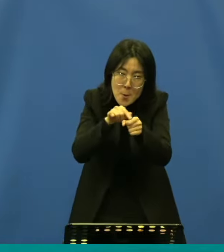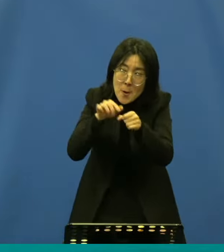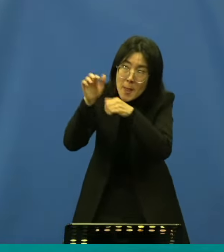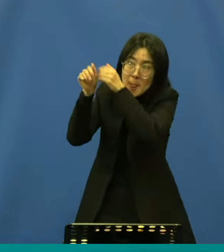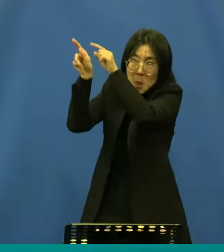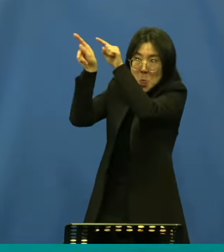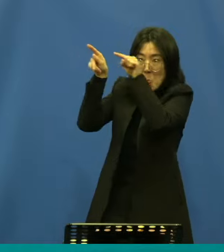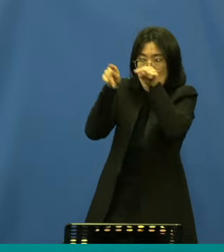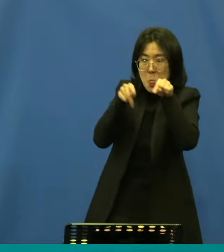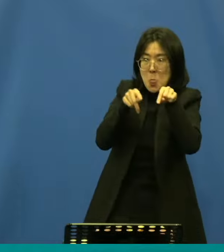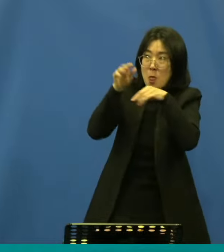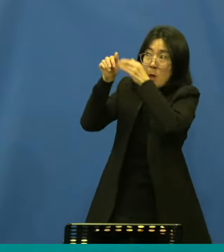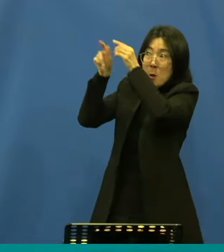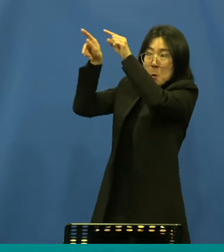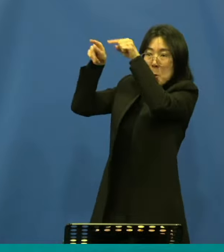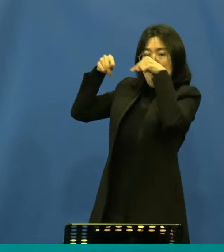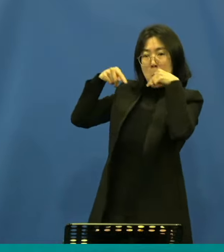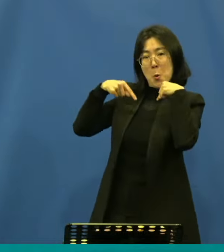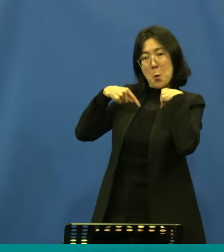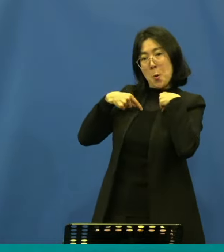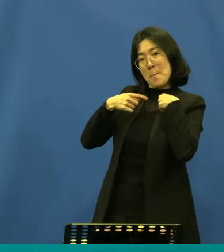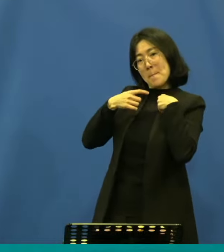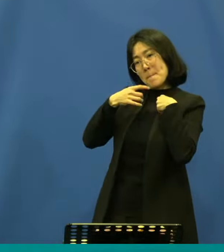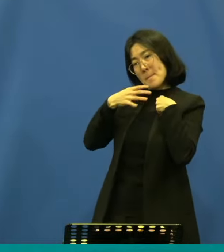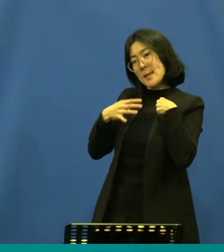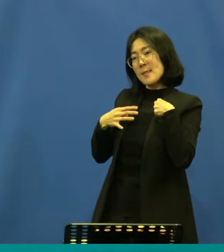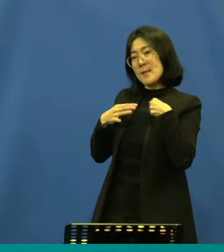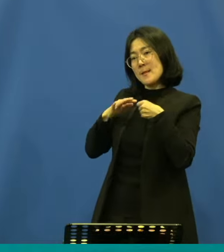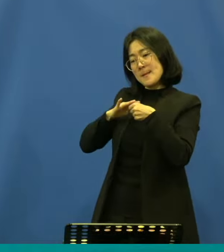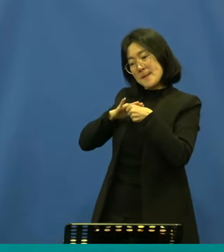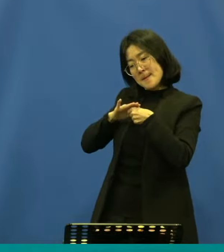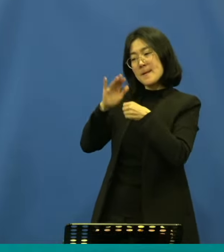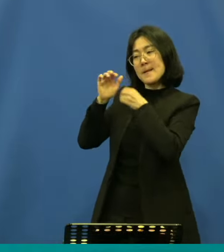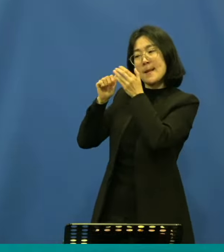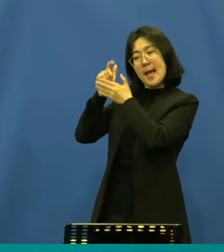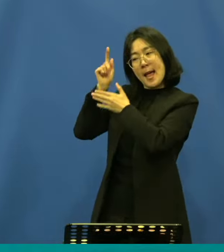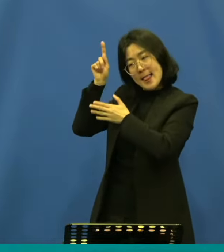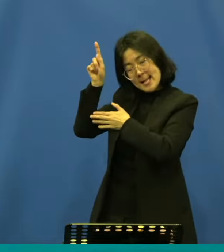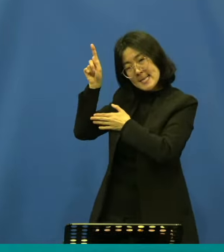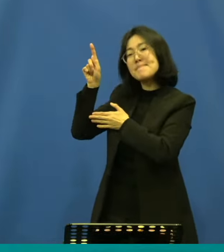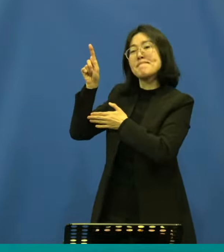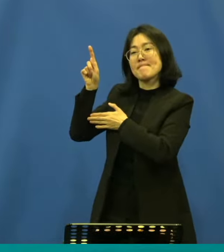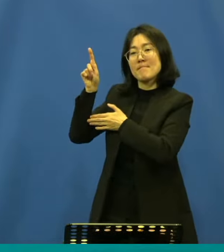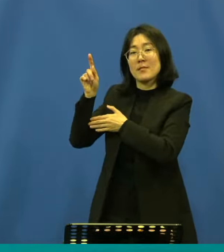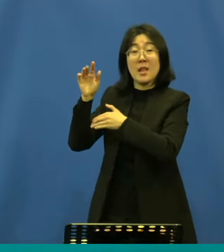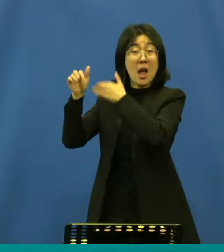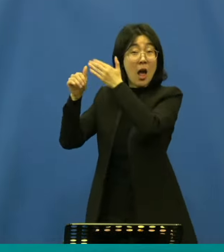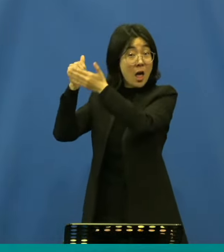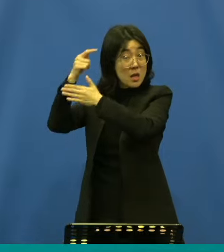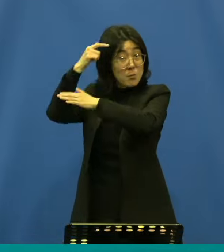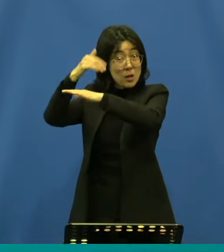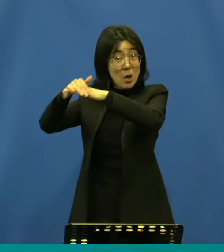이 요나의 분노는 어디를 향하고 있습니까? 분노 자체보다 분노의 대상이에요.